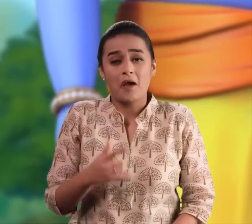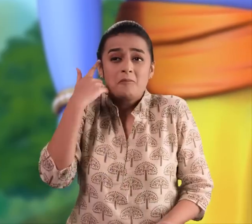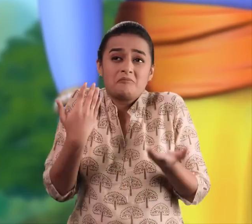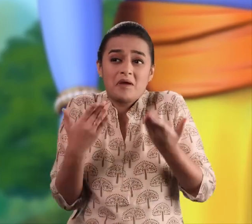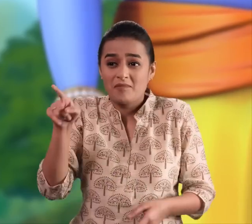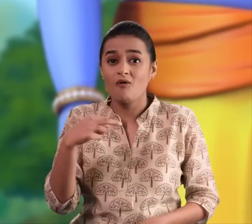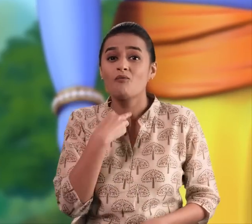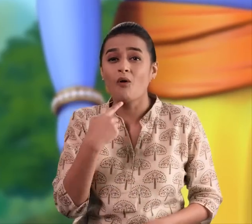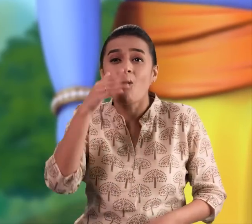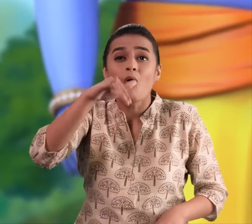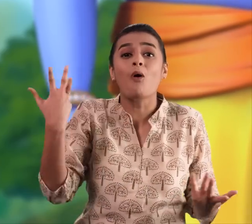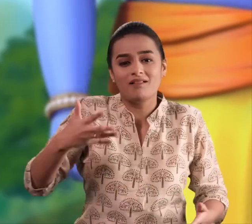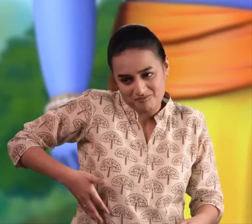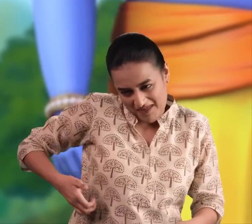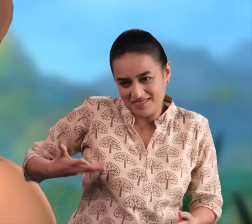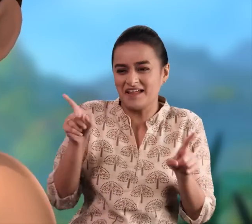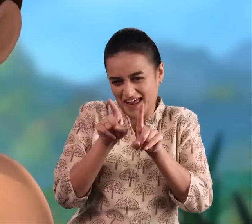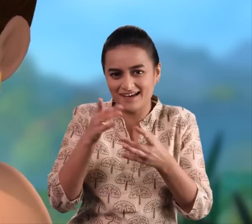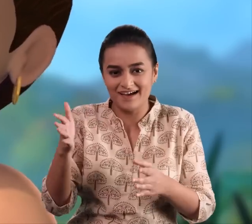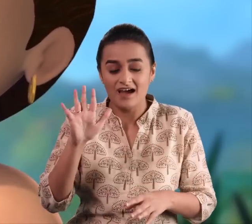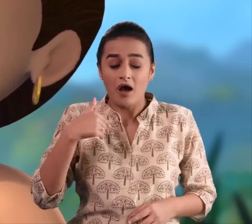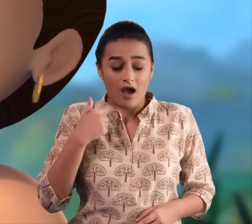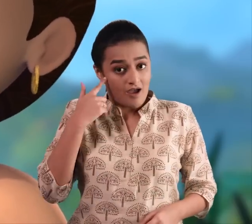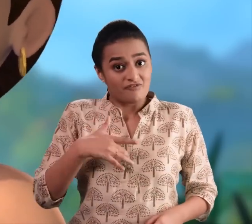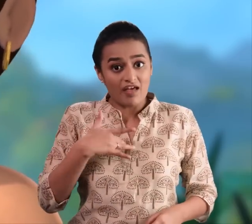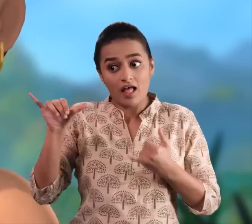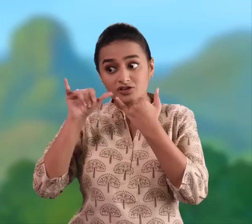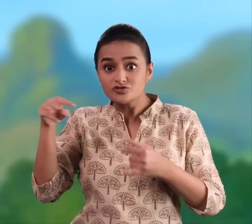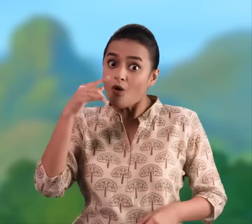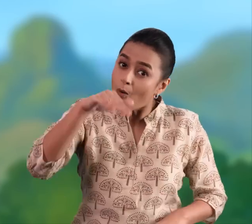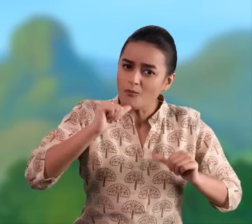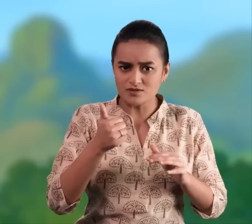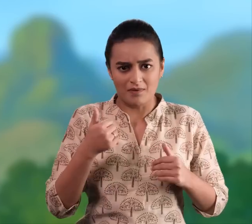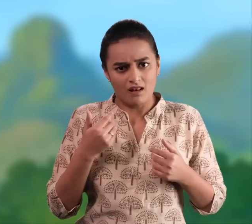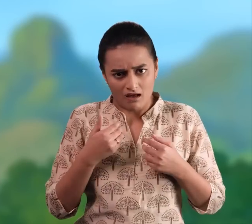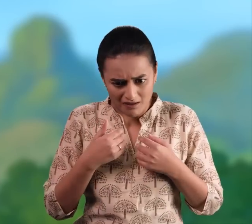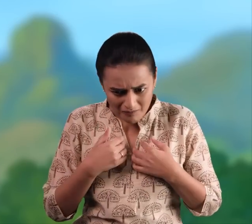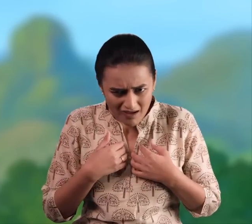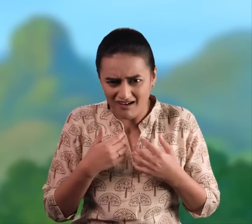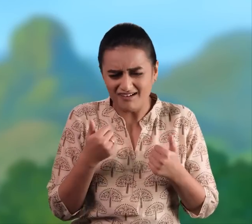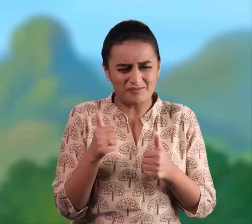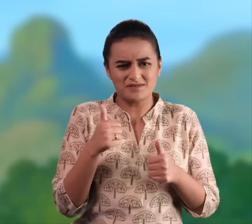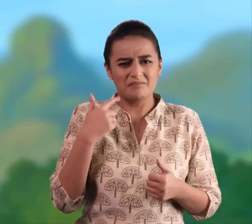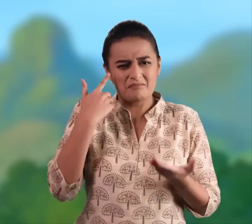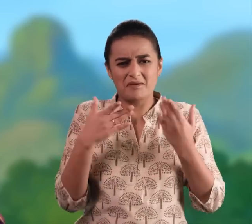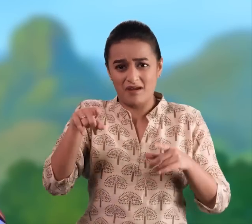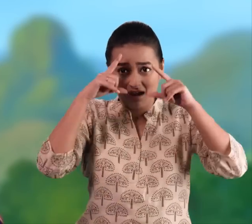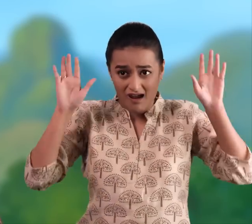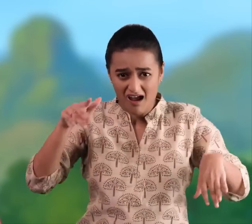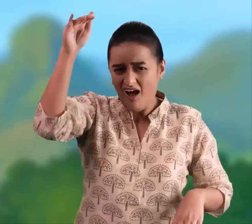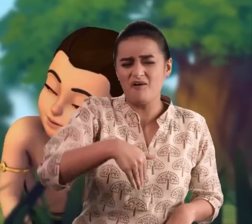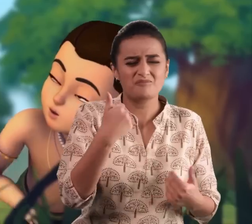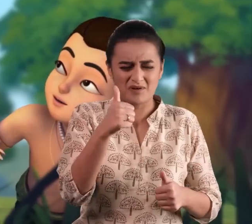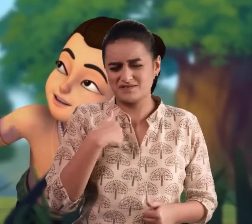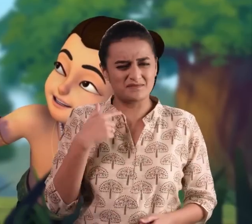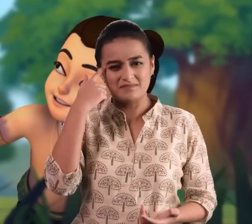या फिर शायद इस बंदर को। मेरी मानो कृष्णा ही बुला सकता है इन्हें। मैं नहीं, मुझे नहीं लगता मेरे बुलाने से